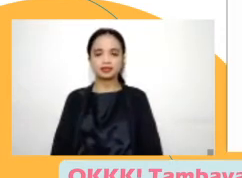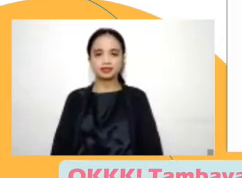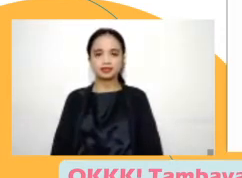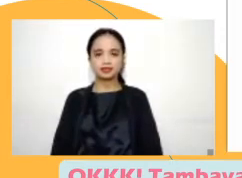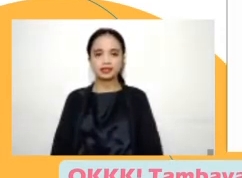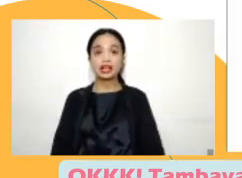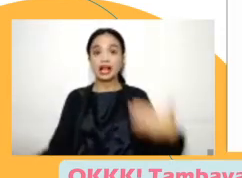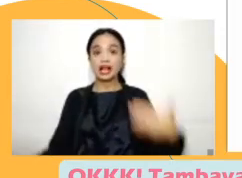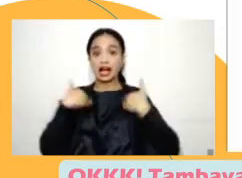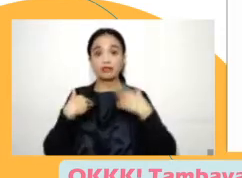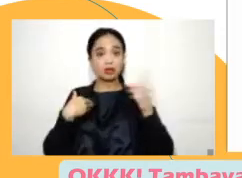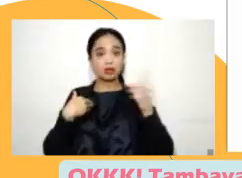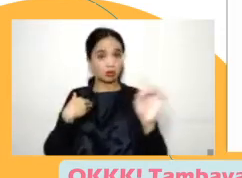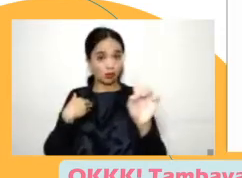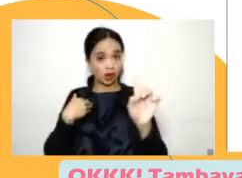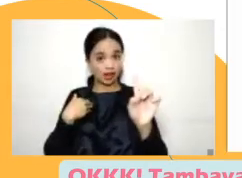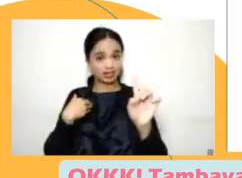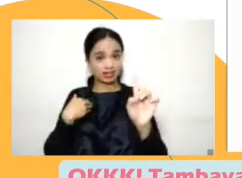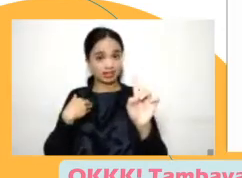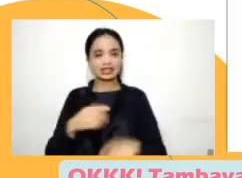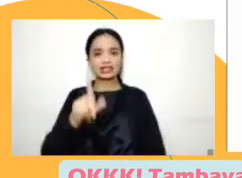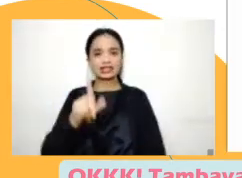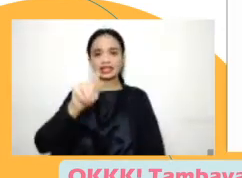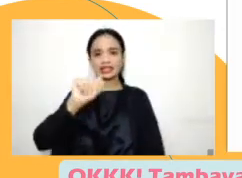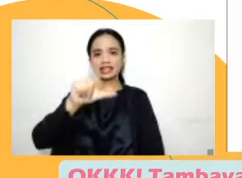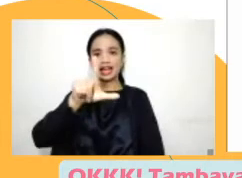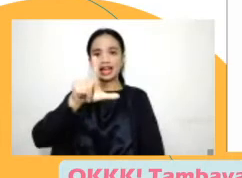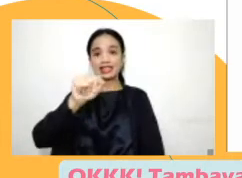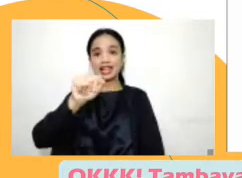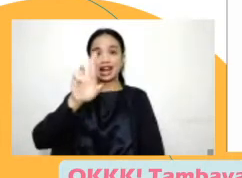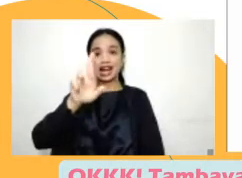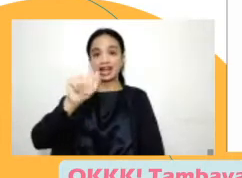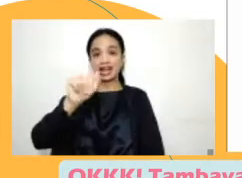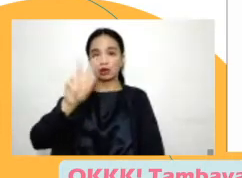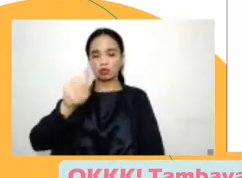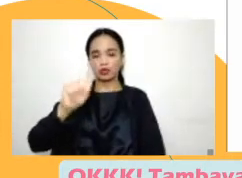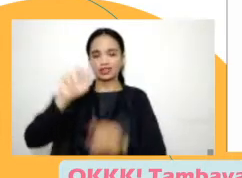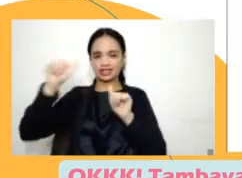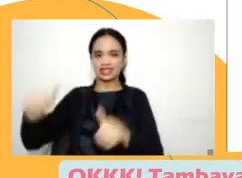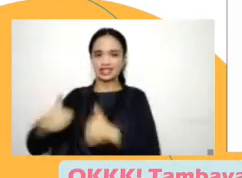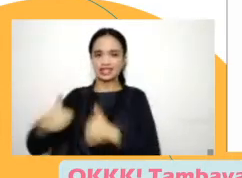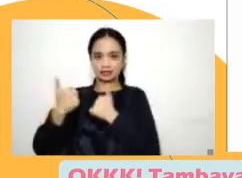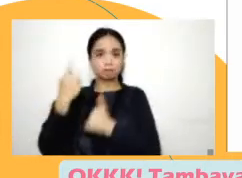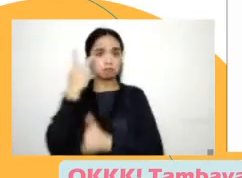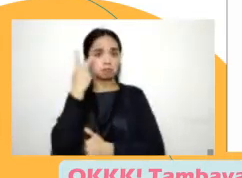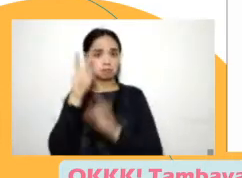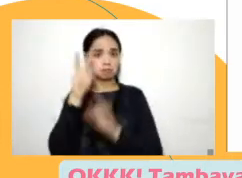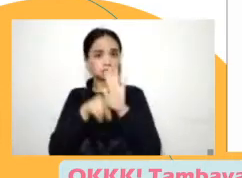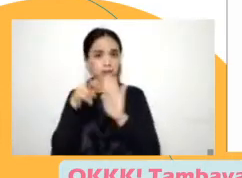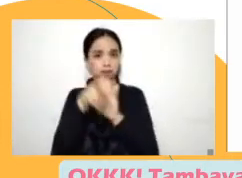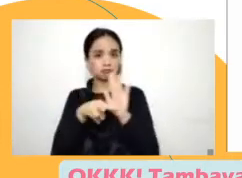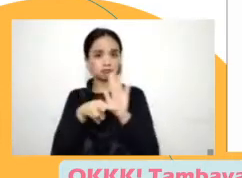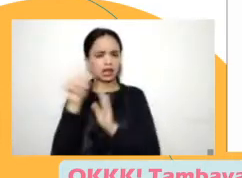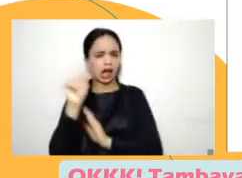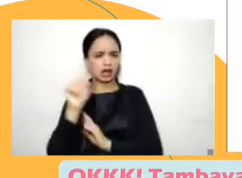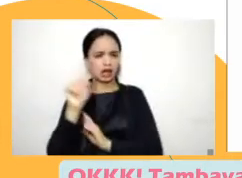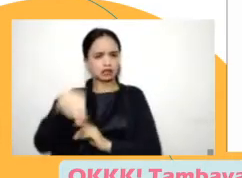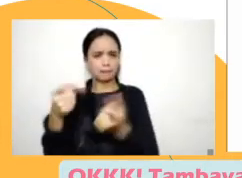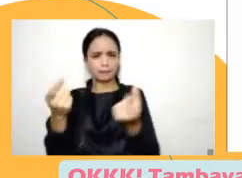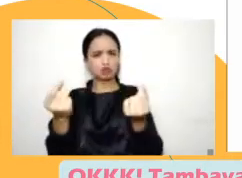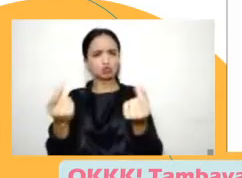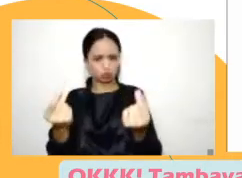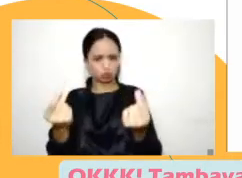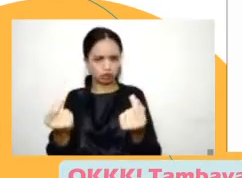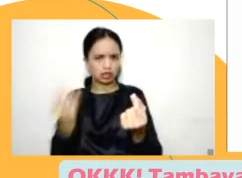meron tayong Talaarawan Challenge hatid sa atin ng UNICEF at makikita natin sa video na ito kung anong dapat nating gawin